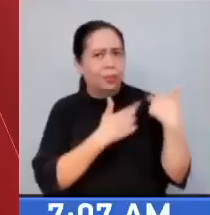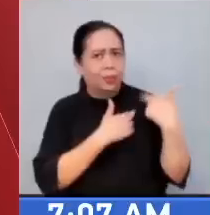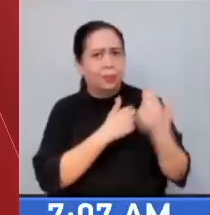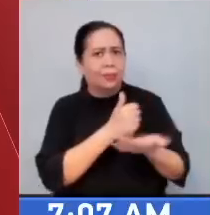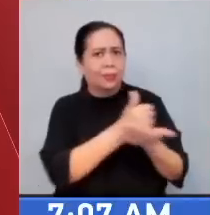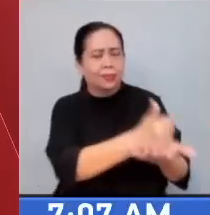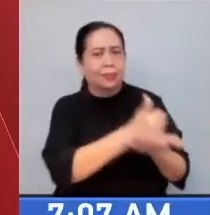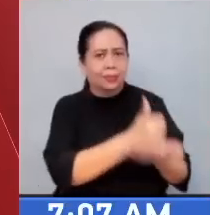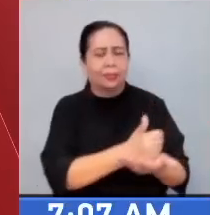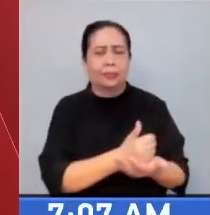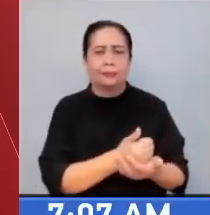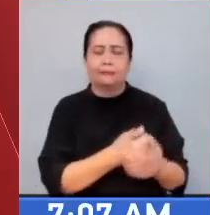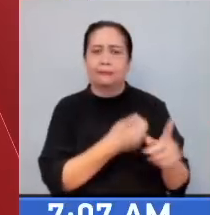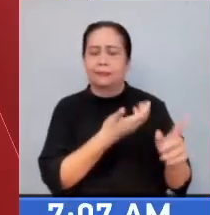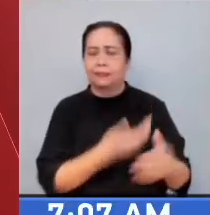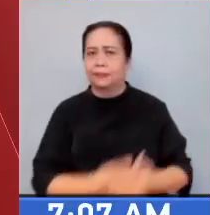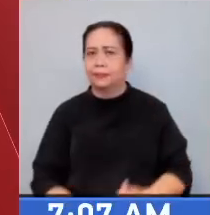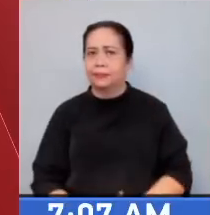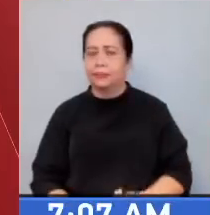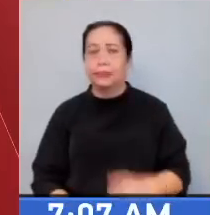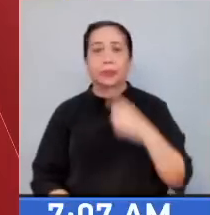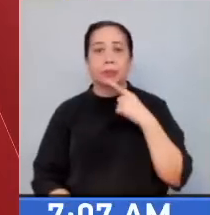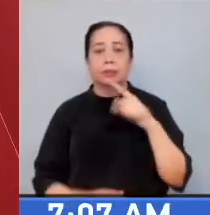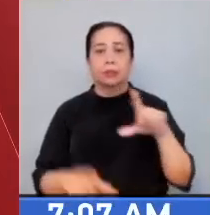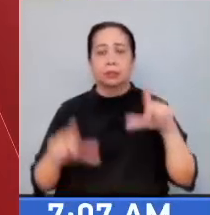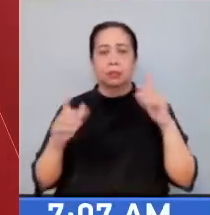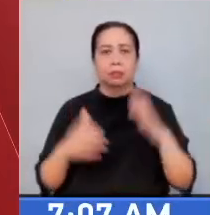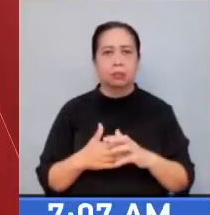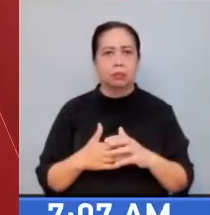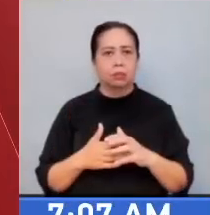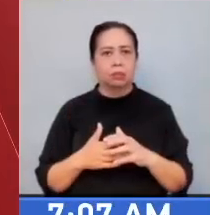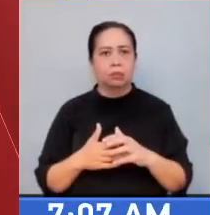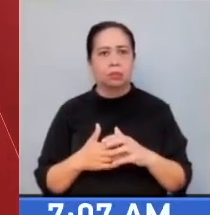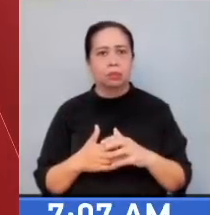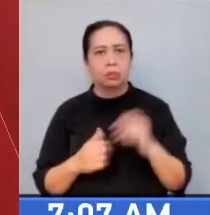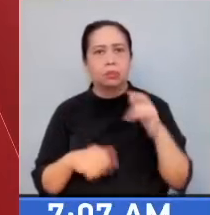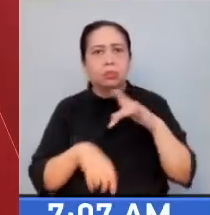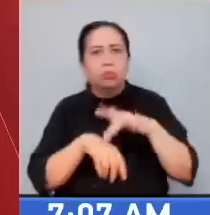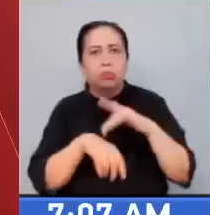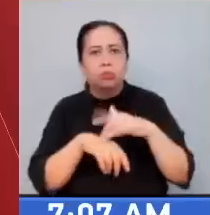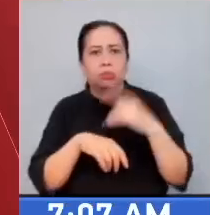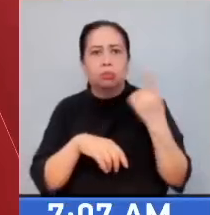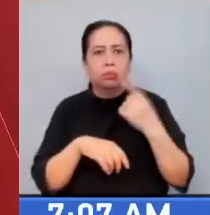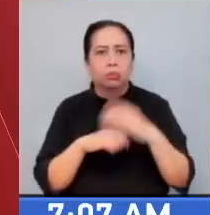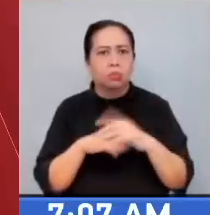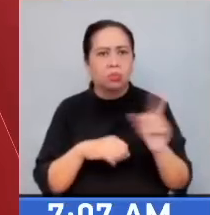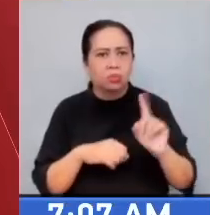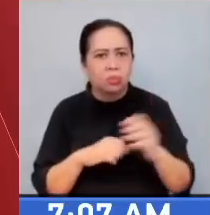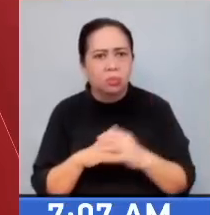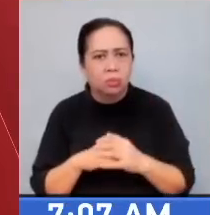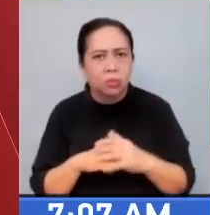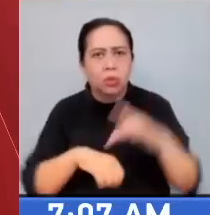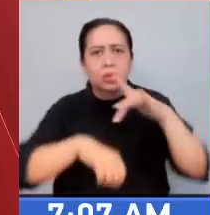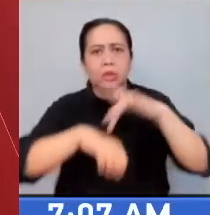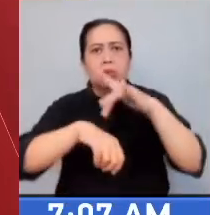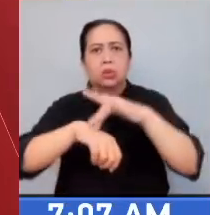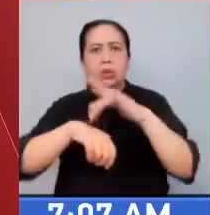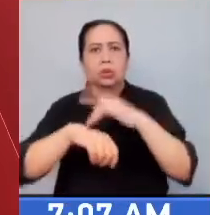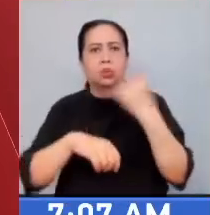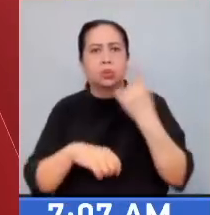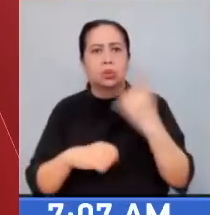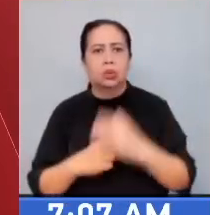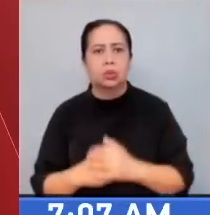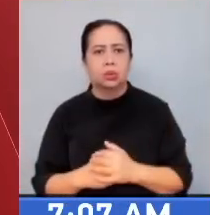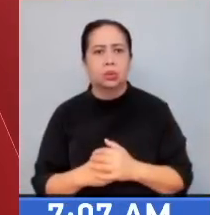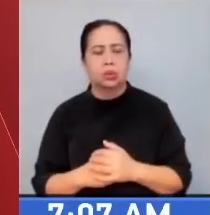responsibilidad. Gate naman ng suspect. Inihipo ko lang po. Ano no? Inihipo. Inihipo lang? Opo.